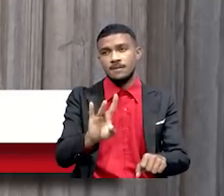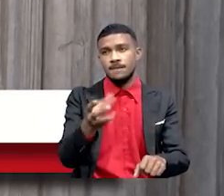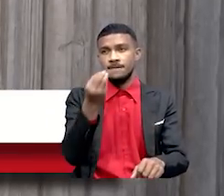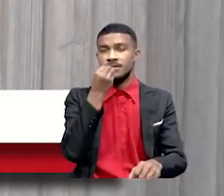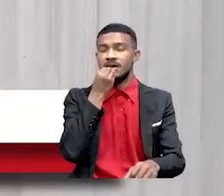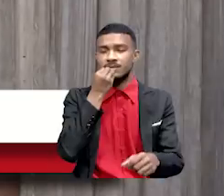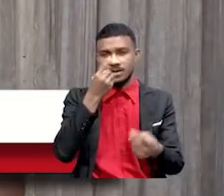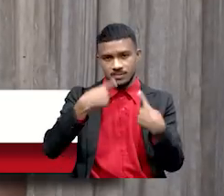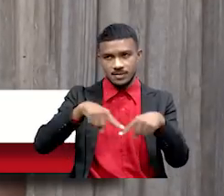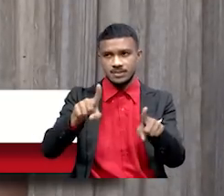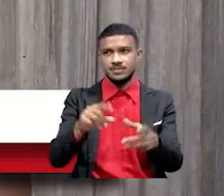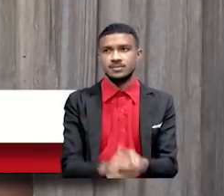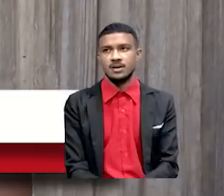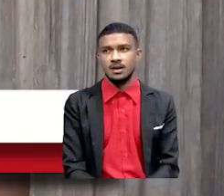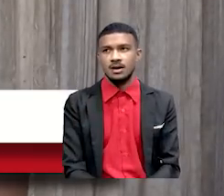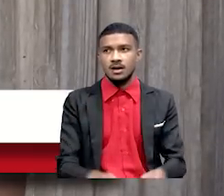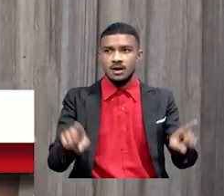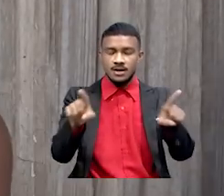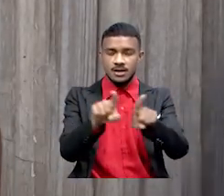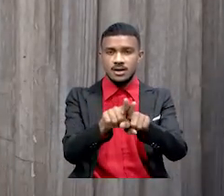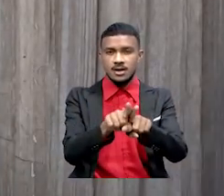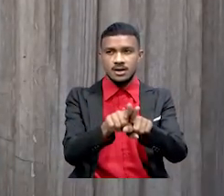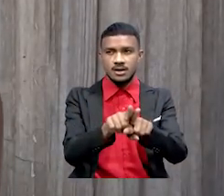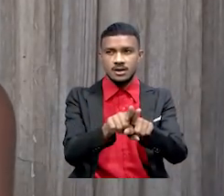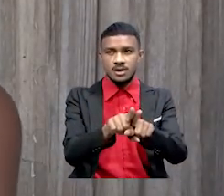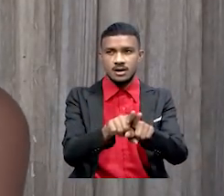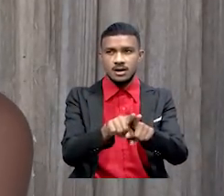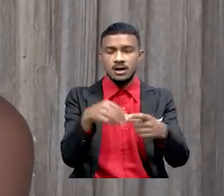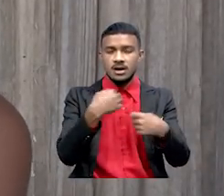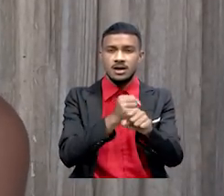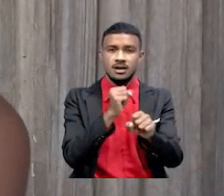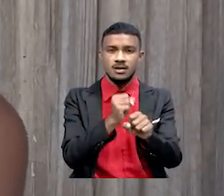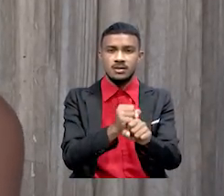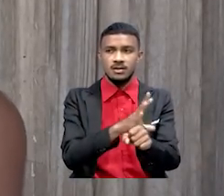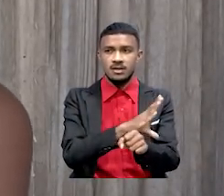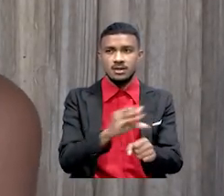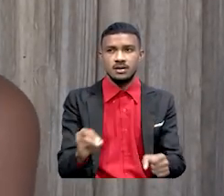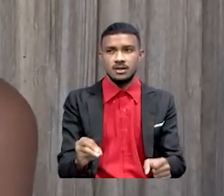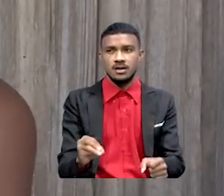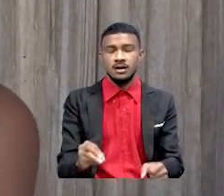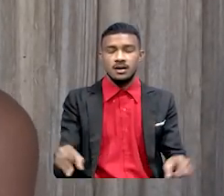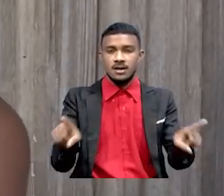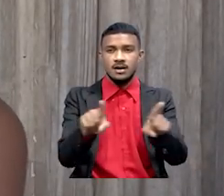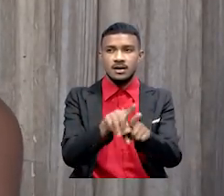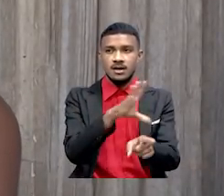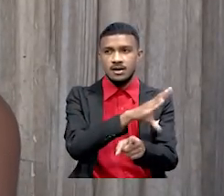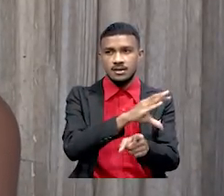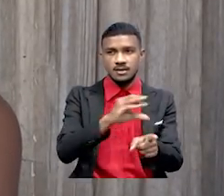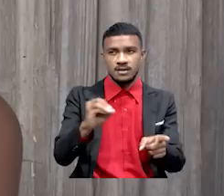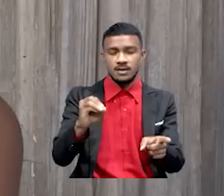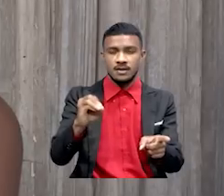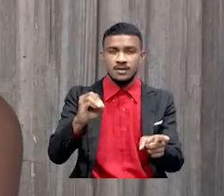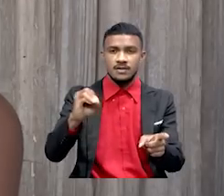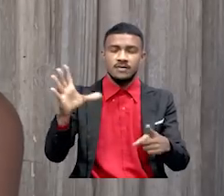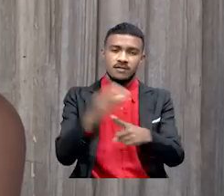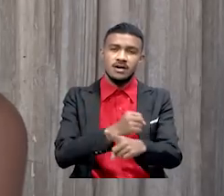apa. Lalu orang bapak sama apa. Nah ada selalu bapak sama apa. Balte